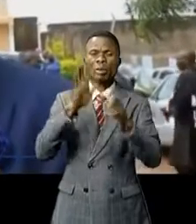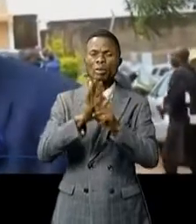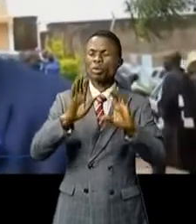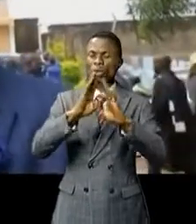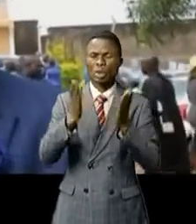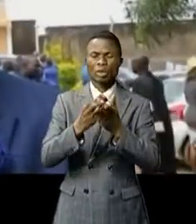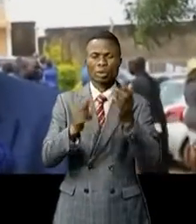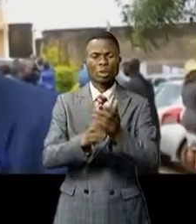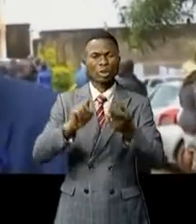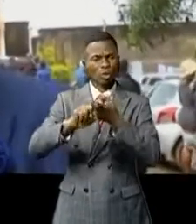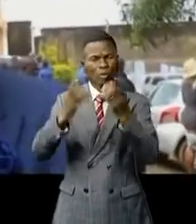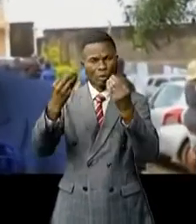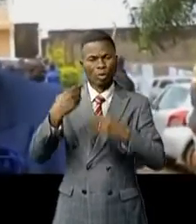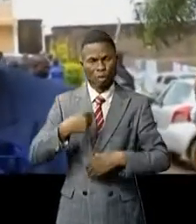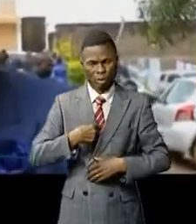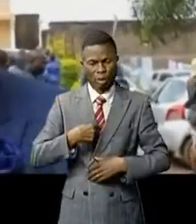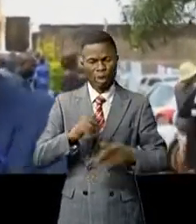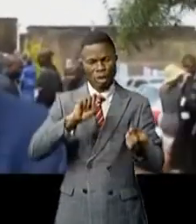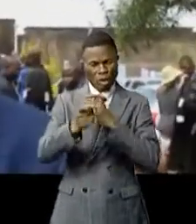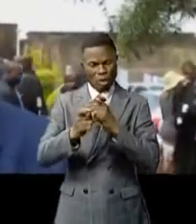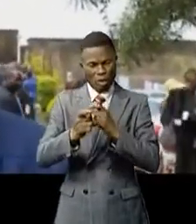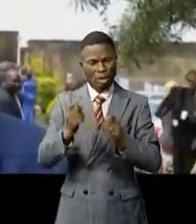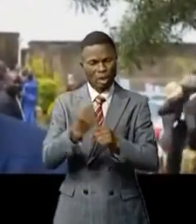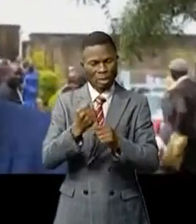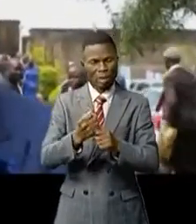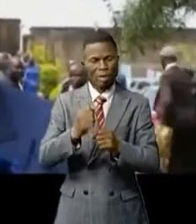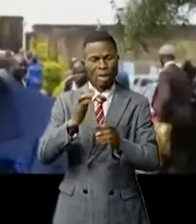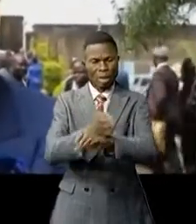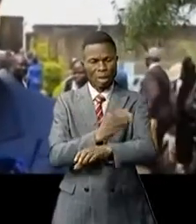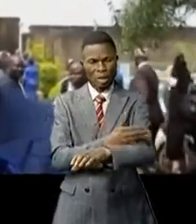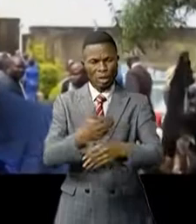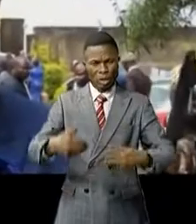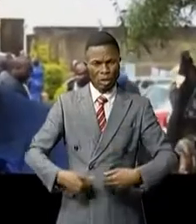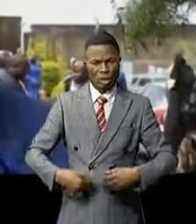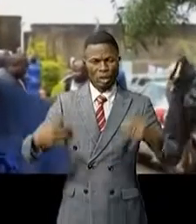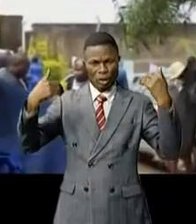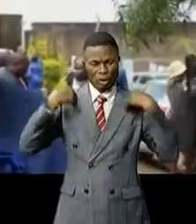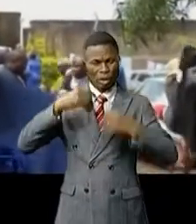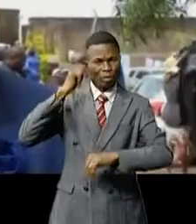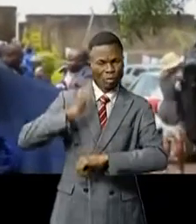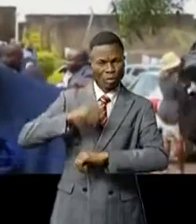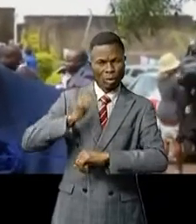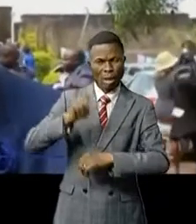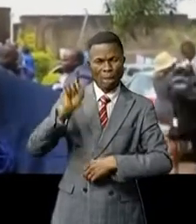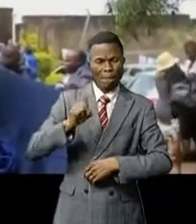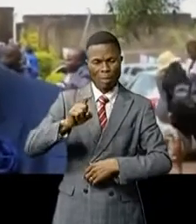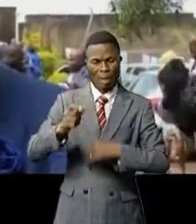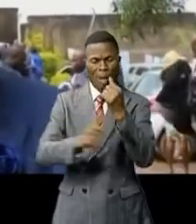cette confiance, nous améliorer et aller de l'avant. C'est un jeune barreau qui a besoin des